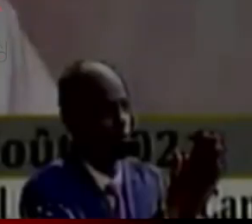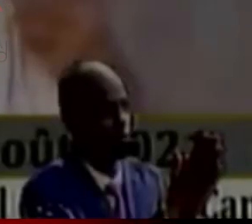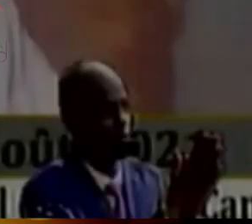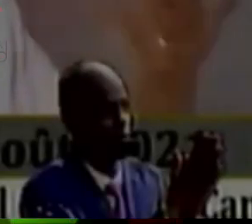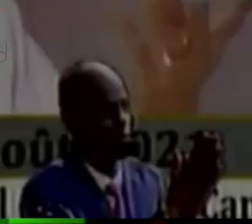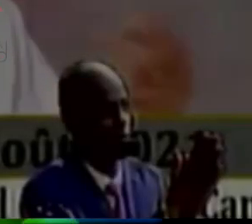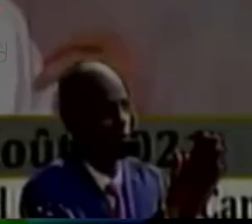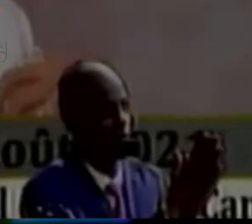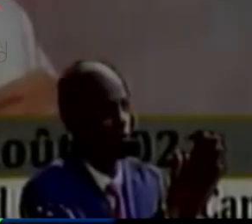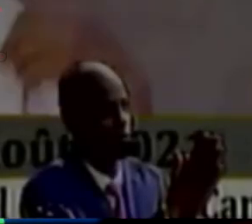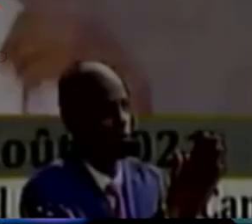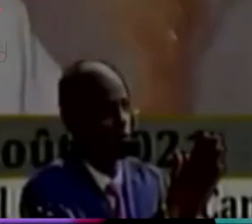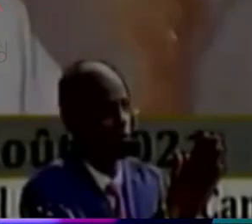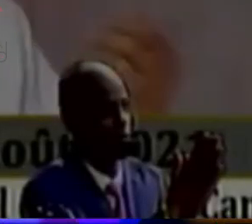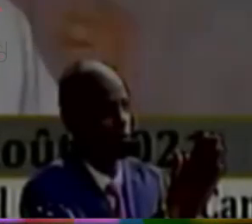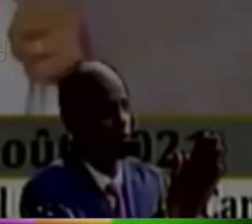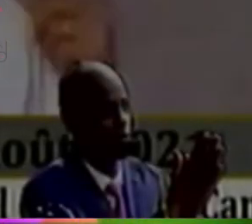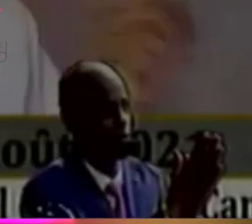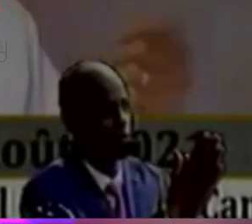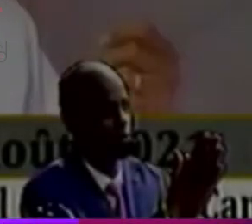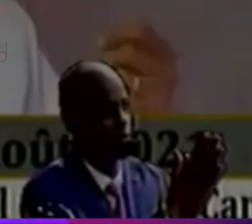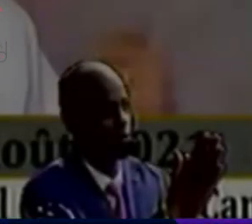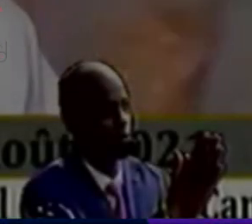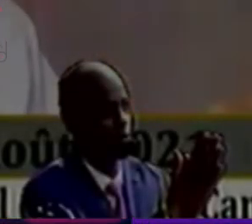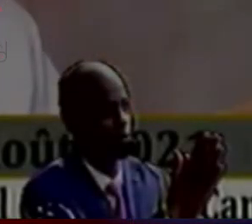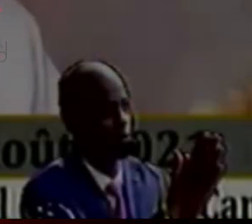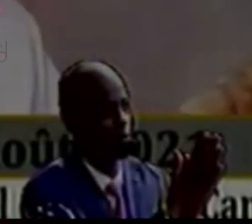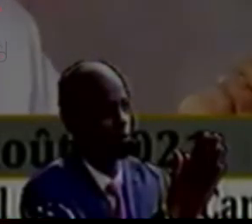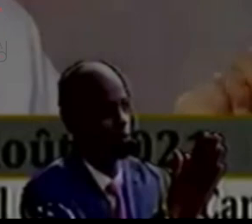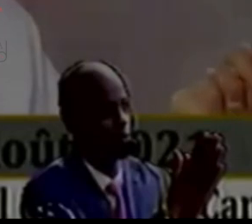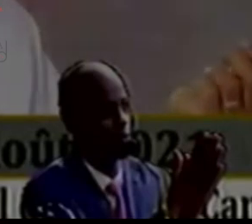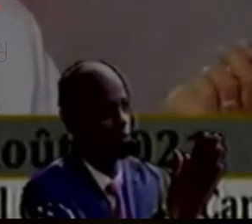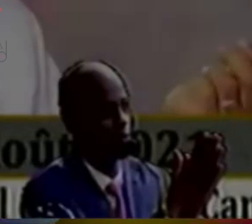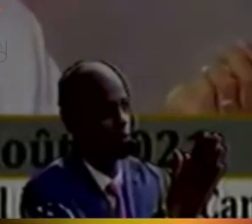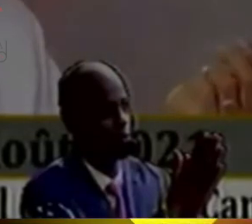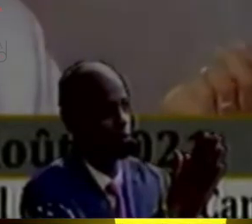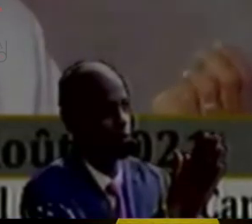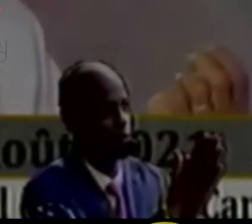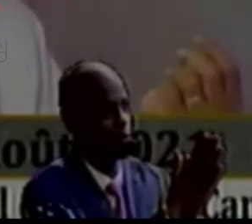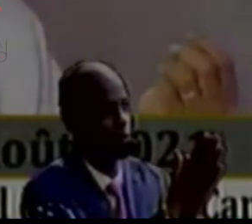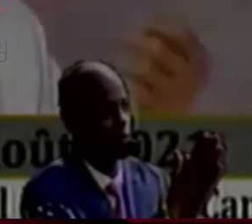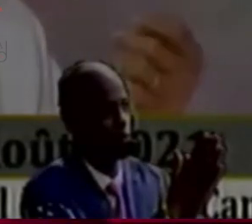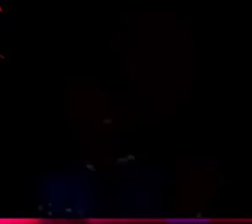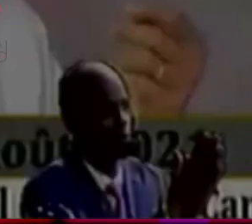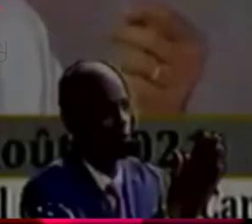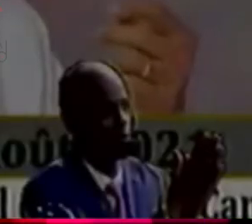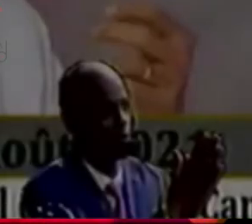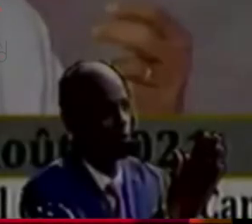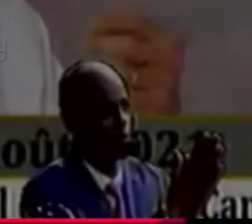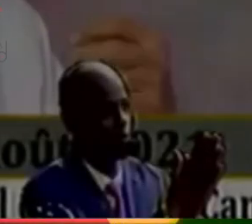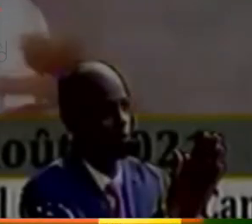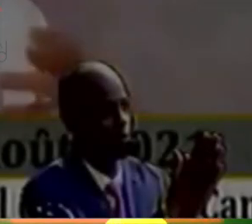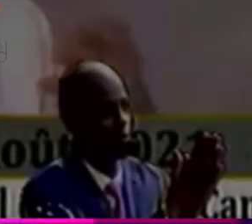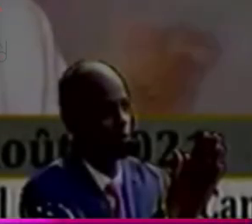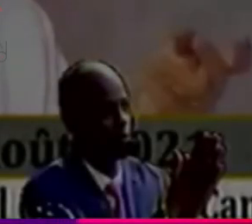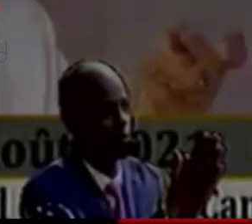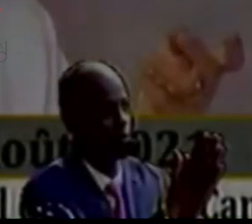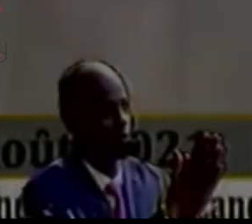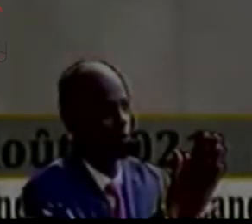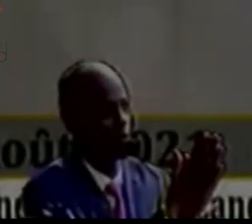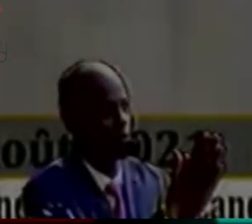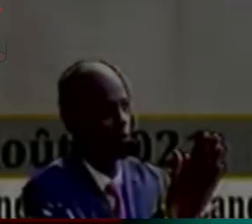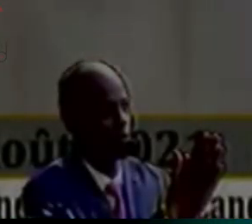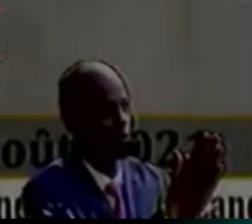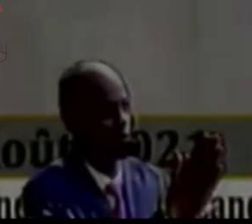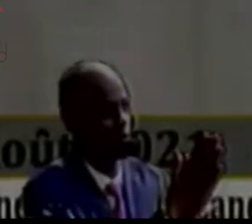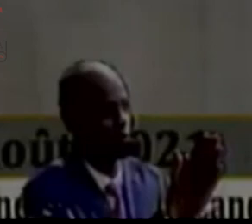protection civile, quelques centimètres pour être capable de prendre mesure si on vient pour faire le vie. Ok? Donc, des bagages utiles.